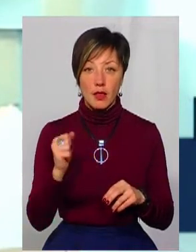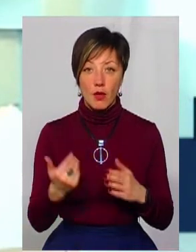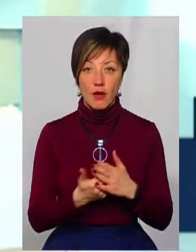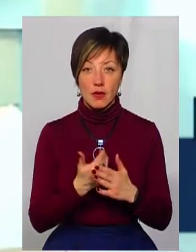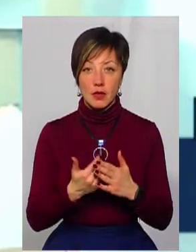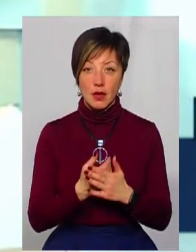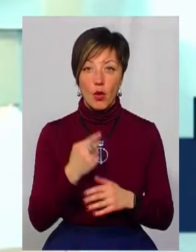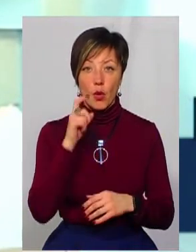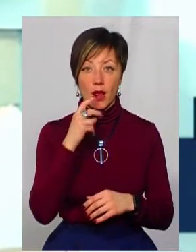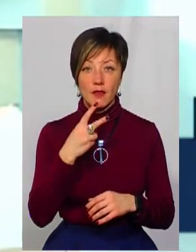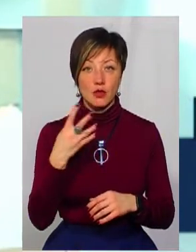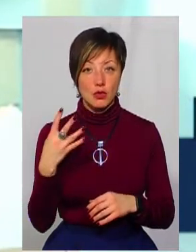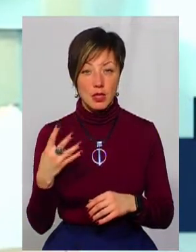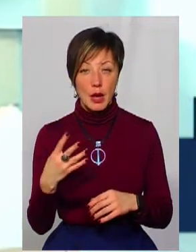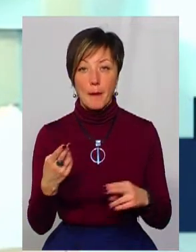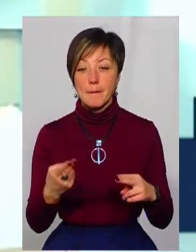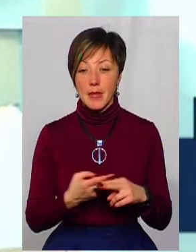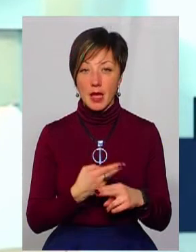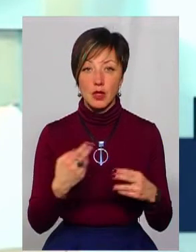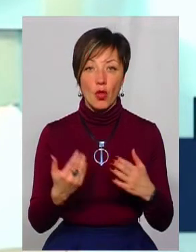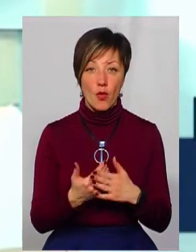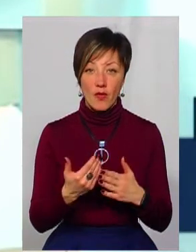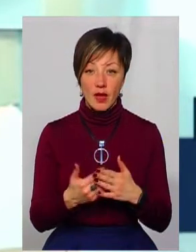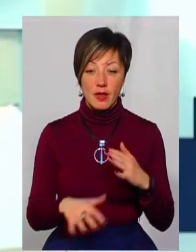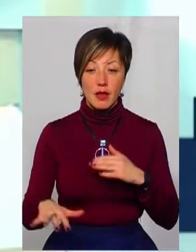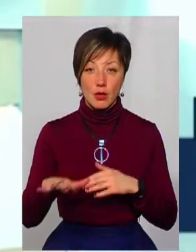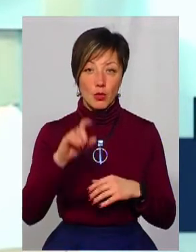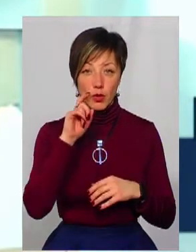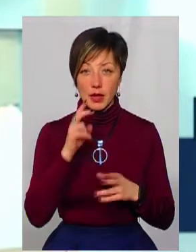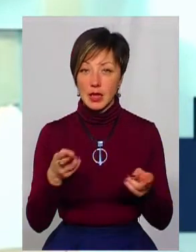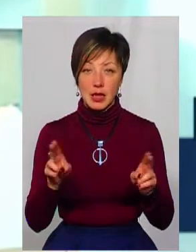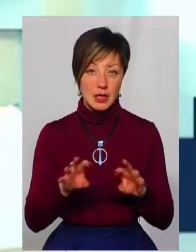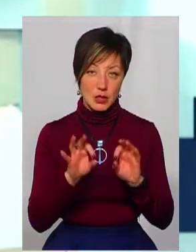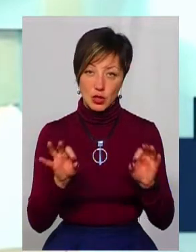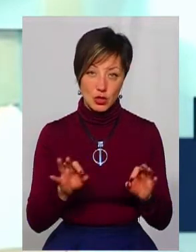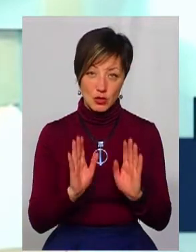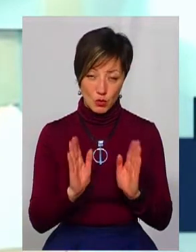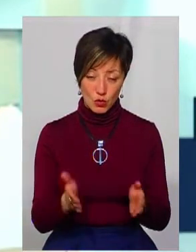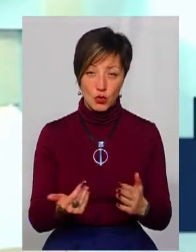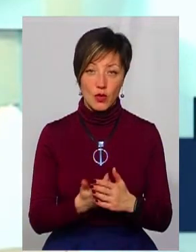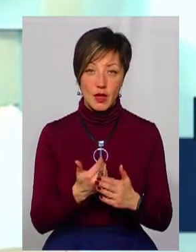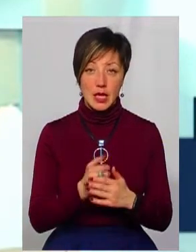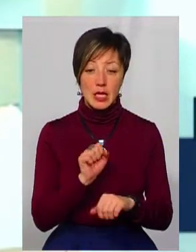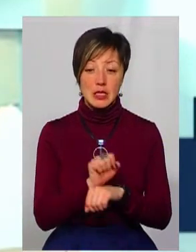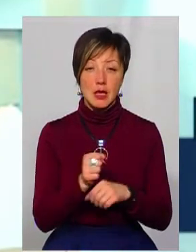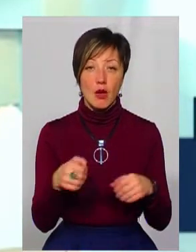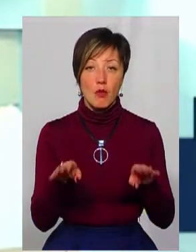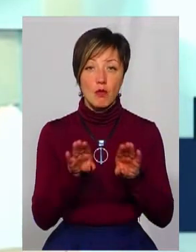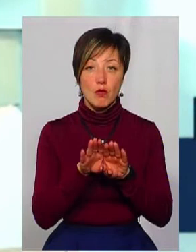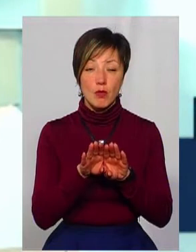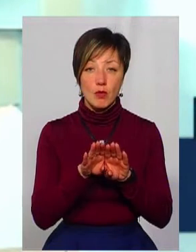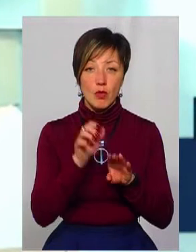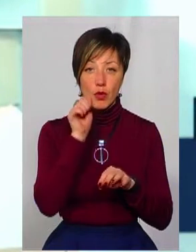канал «Україна-24». Тобто без новин з території України не залишиться ніхто. Заблокувалася більше